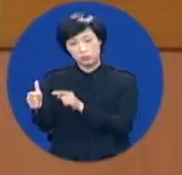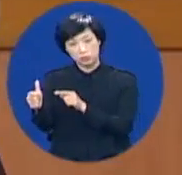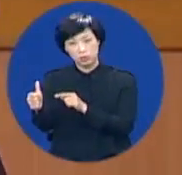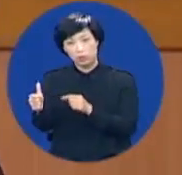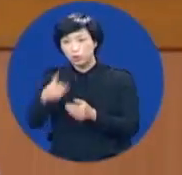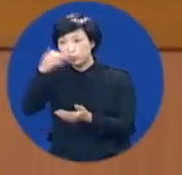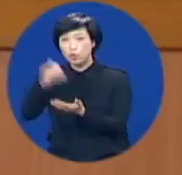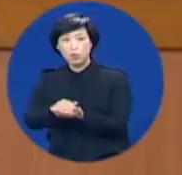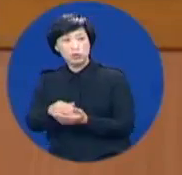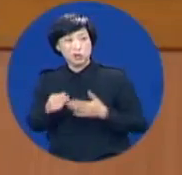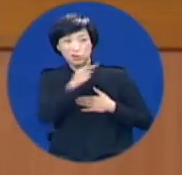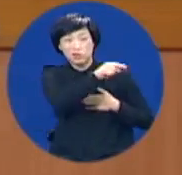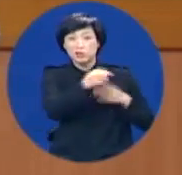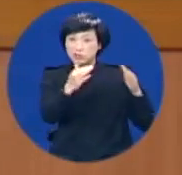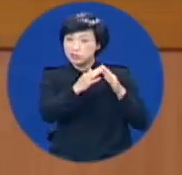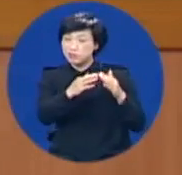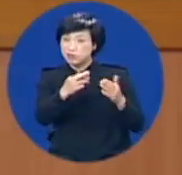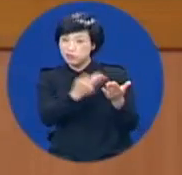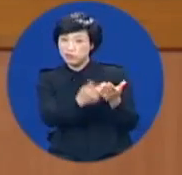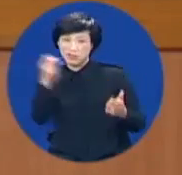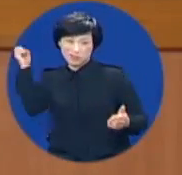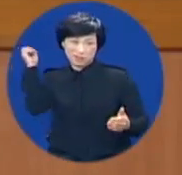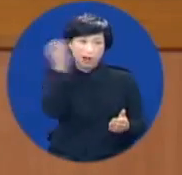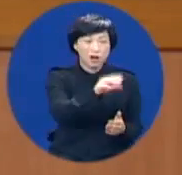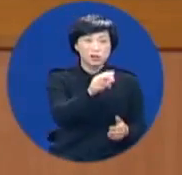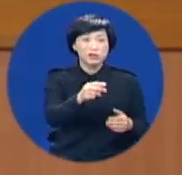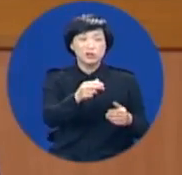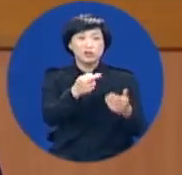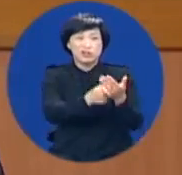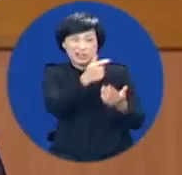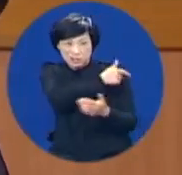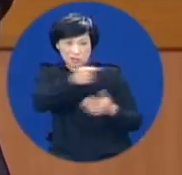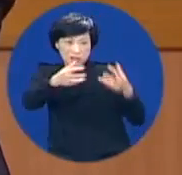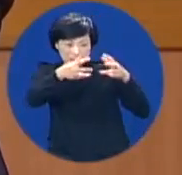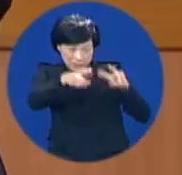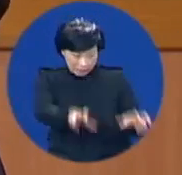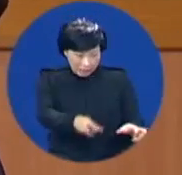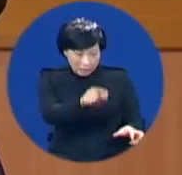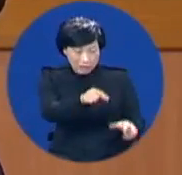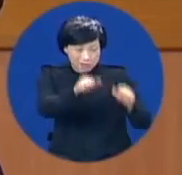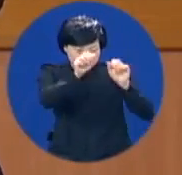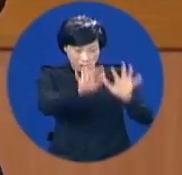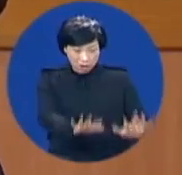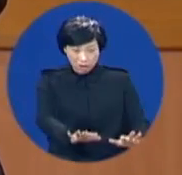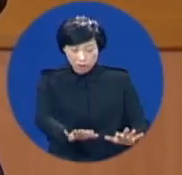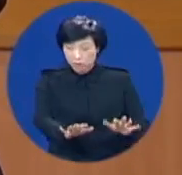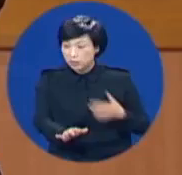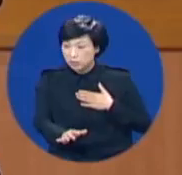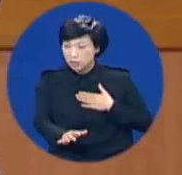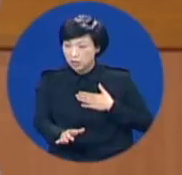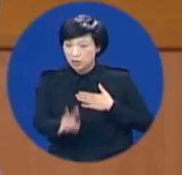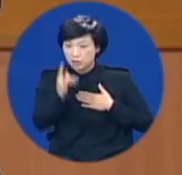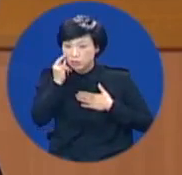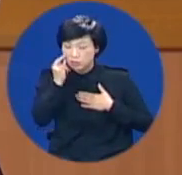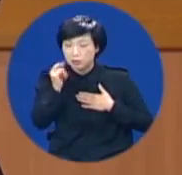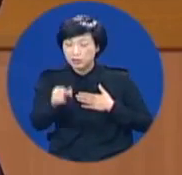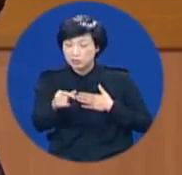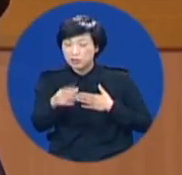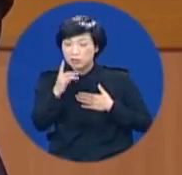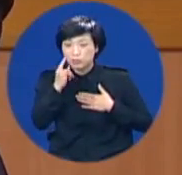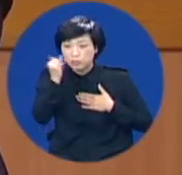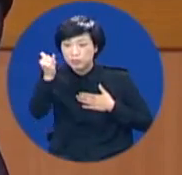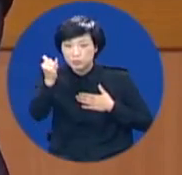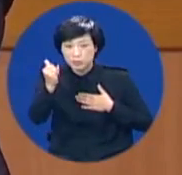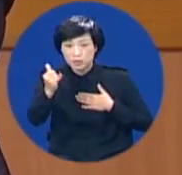네가 돌멩이를 던져서 저 큰 유리가 깨져서 노인들이 방 안에서 깜짝 놀래서